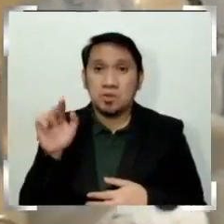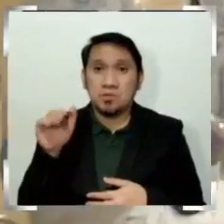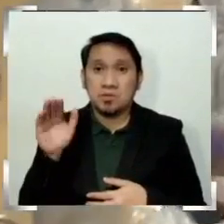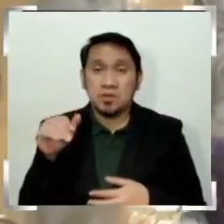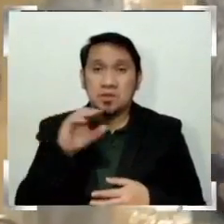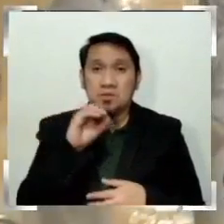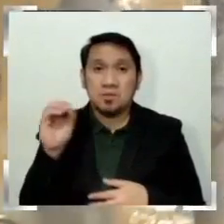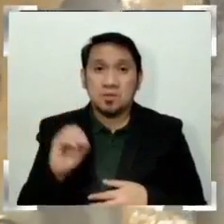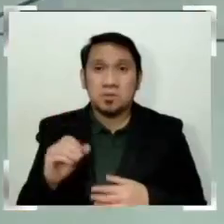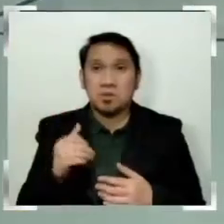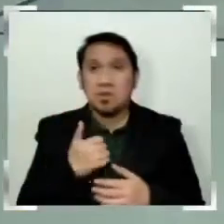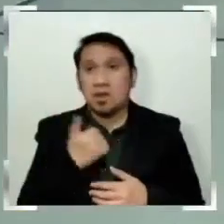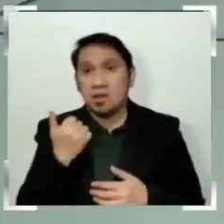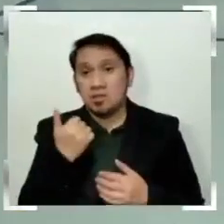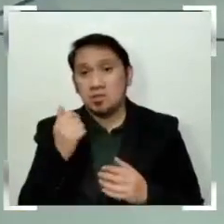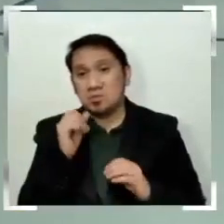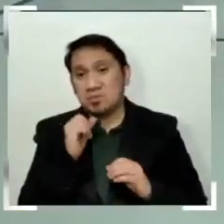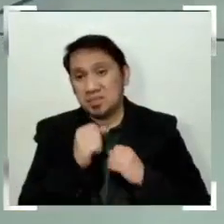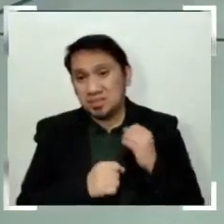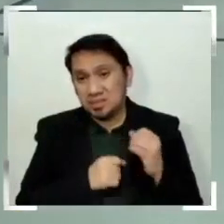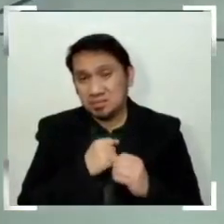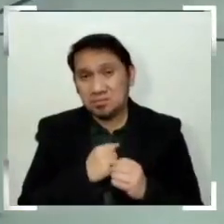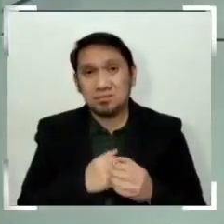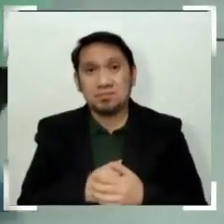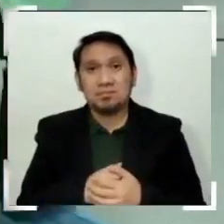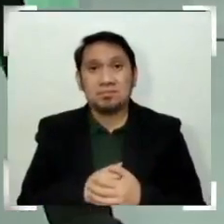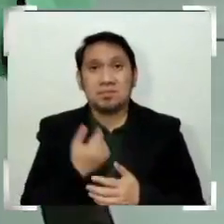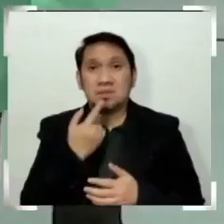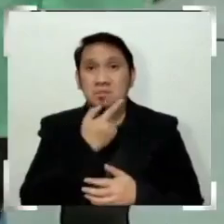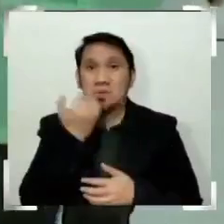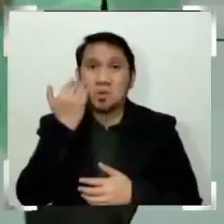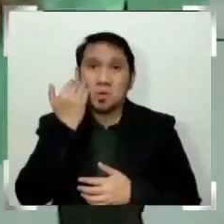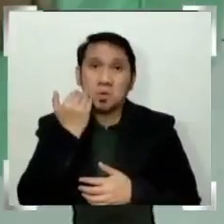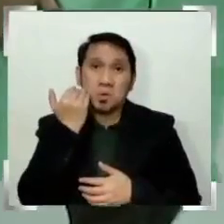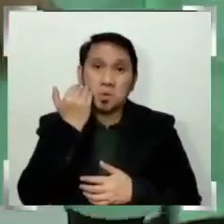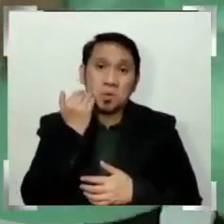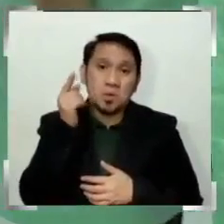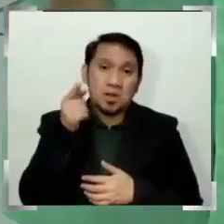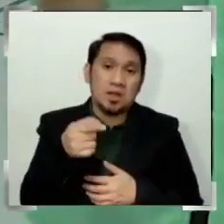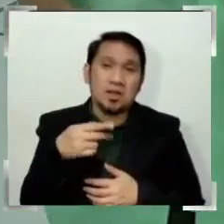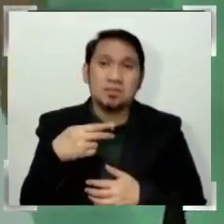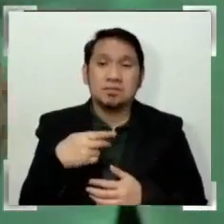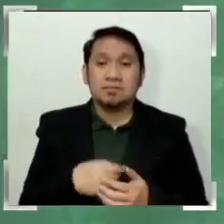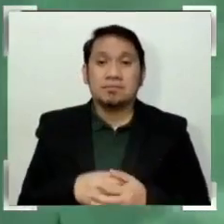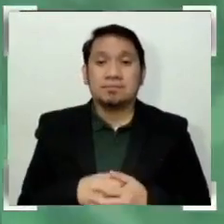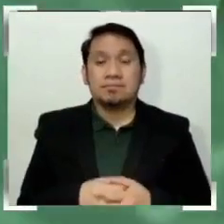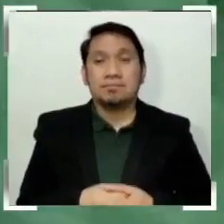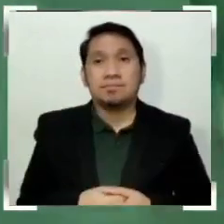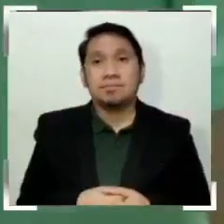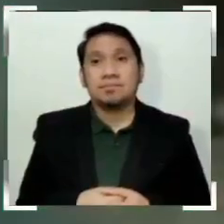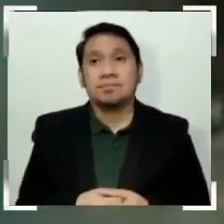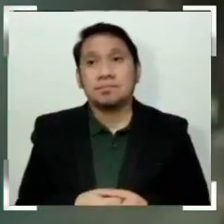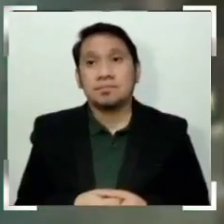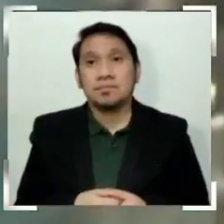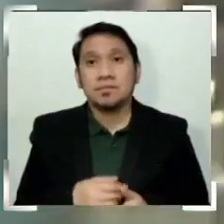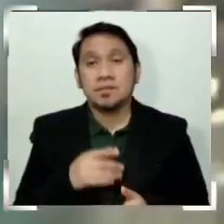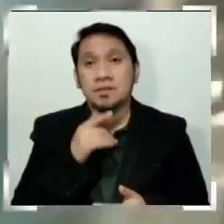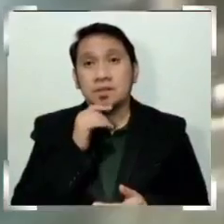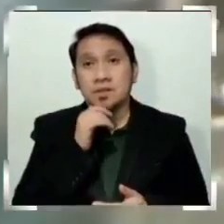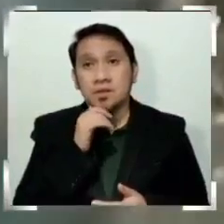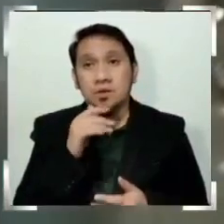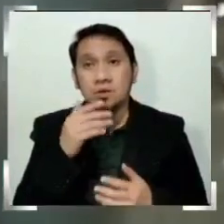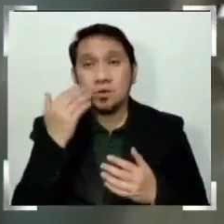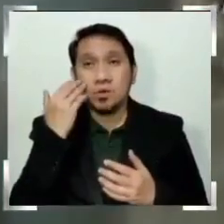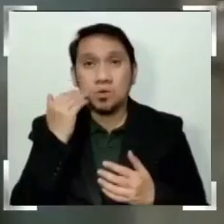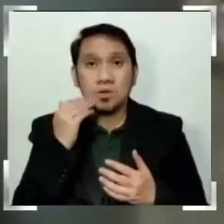will suffer because of it. Eh sir, kulang daw po kasi yung binibigay ng wage board. Well, kulang naman lahat eh. Kahit hindi binibigay